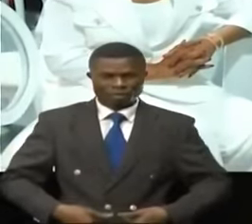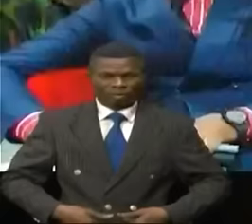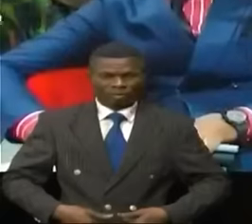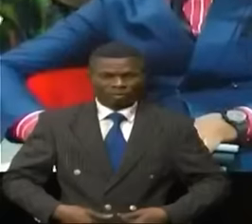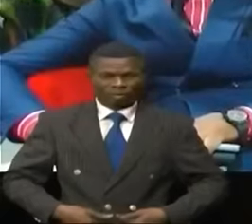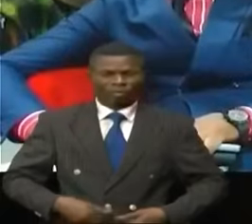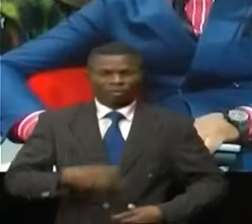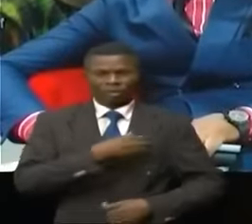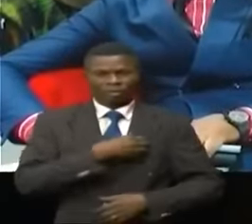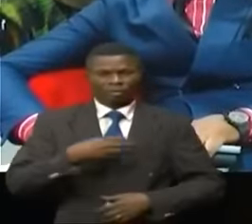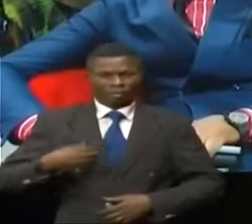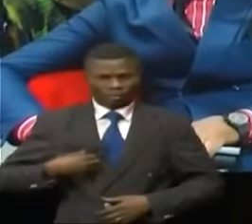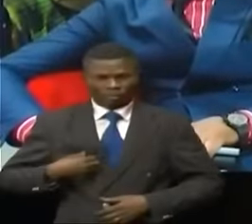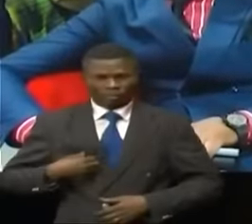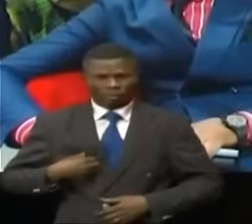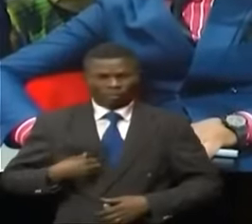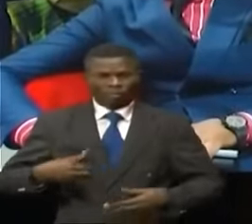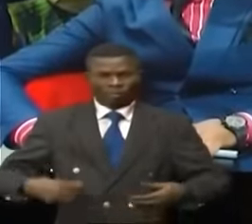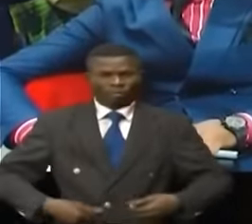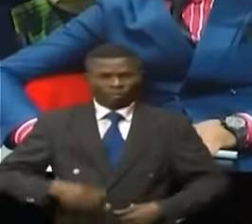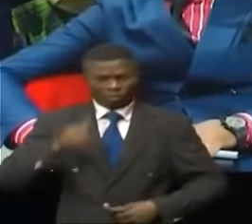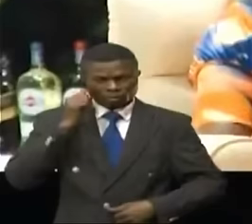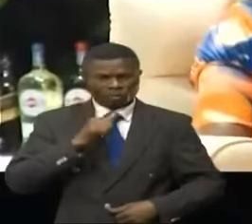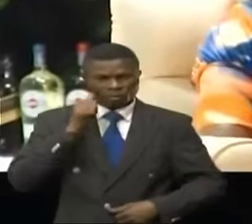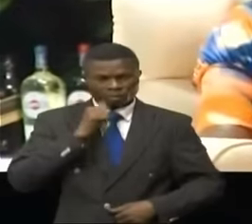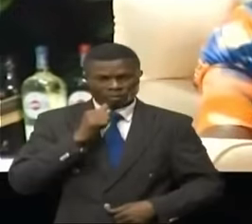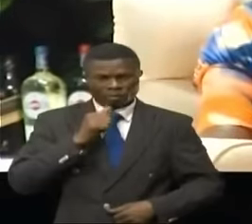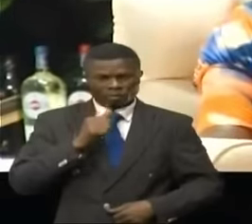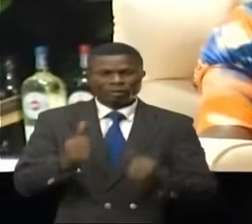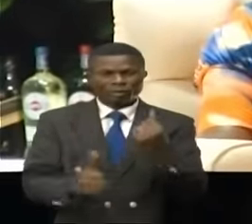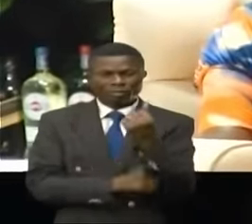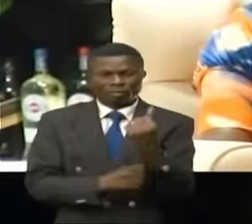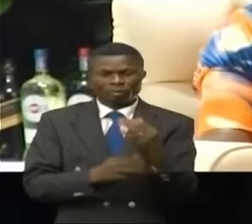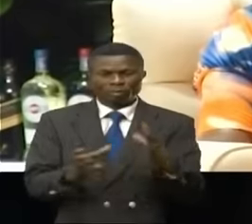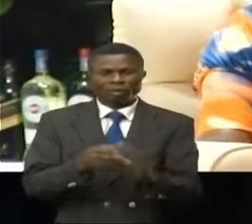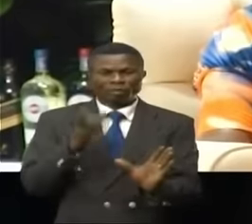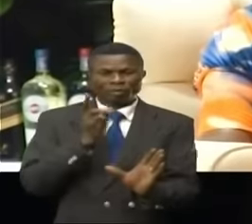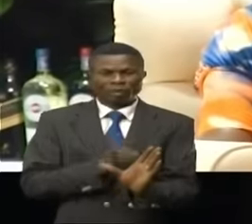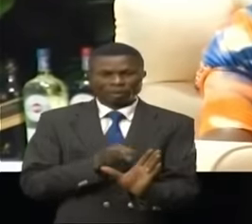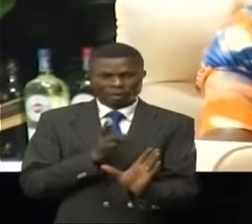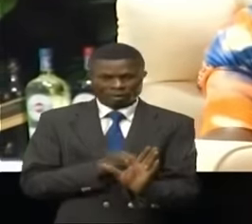des femmes, des personnes vivant avec handicap,